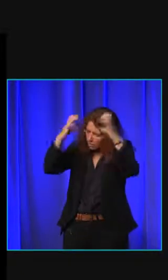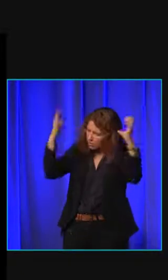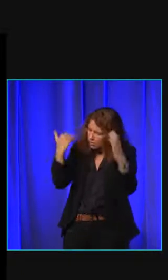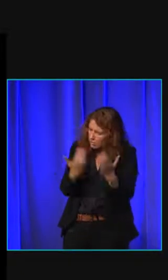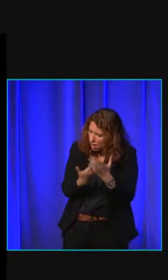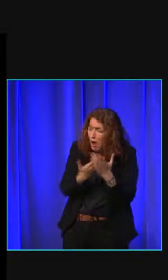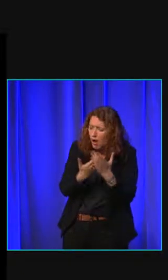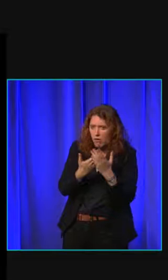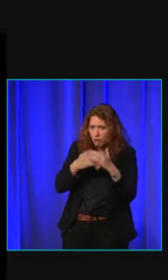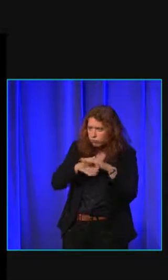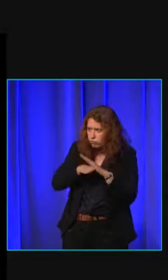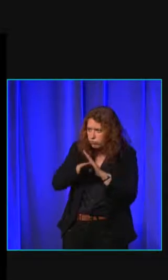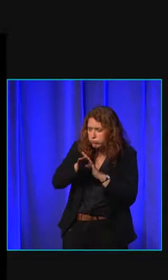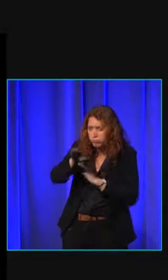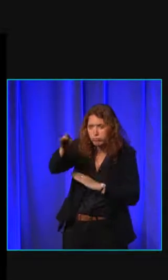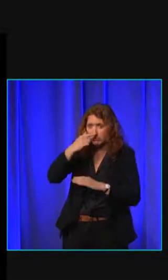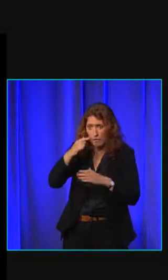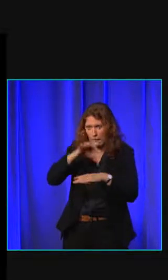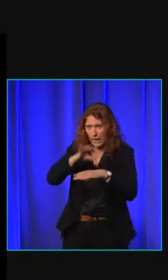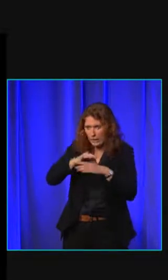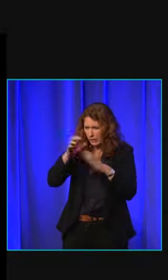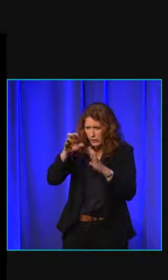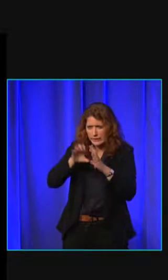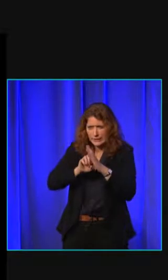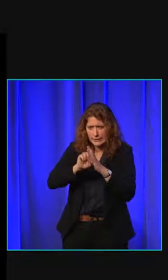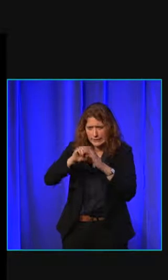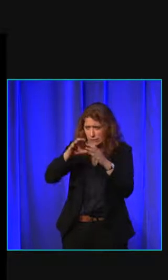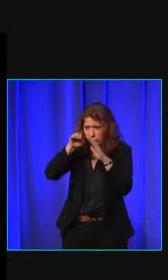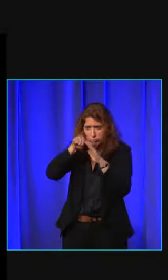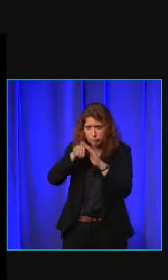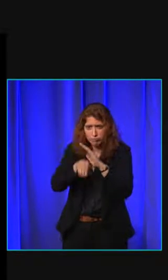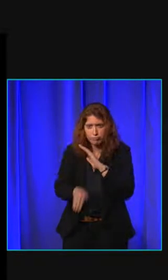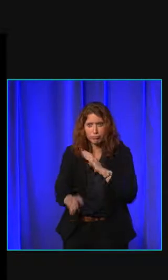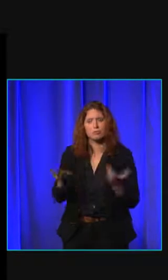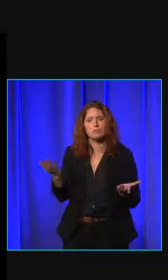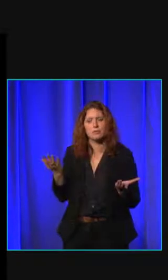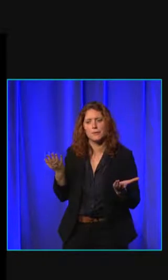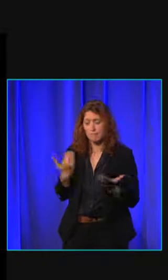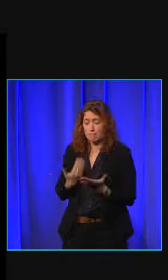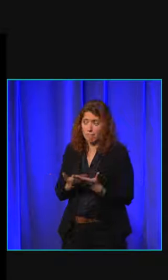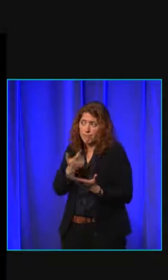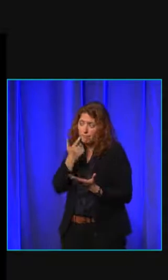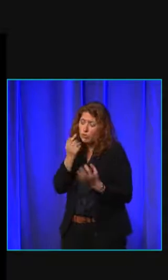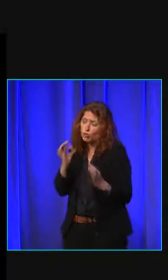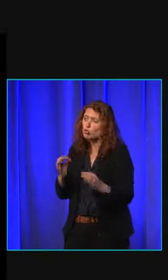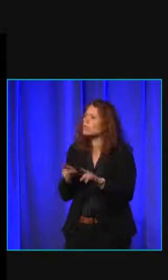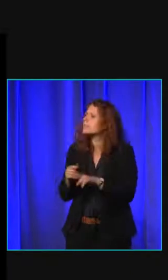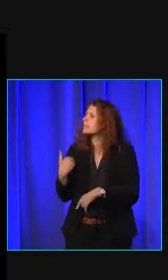lymphocytaire. Donc là, c'est une mesure objective qui me convient. Beaucoup plus récemment, en